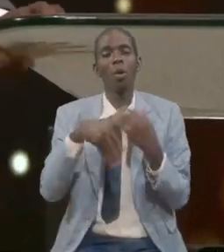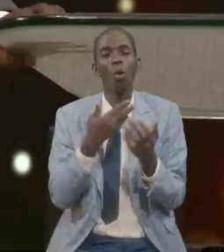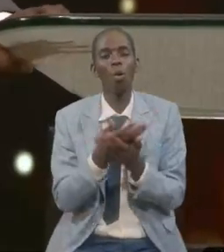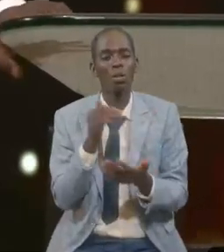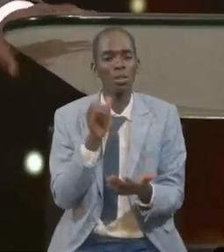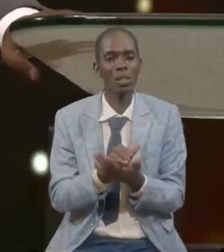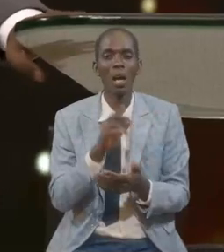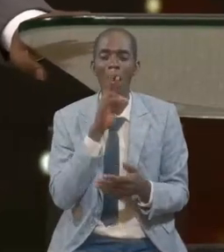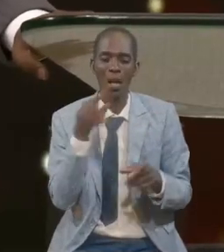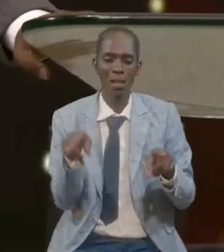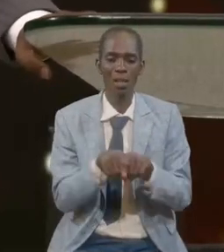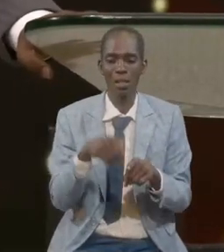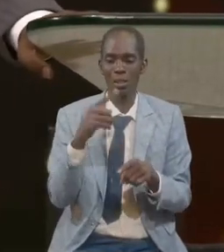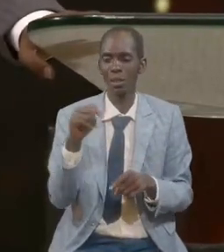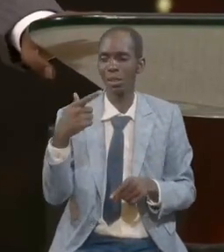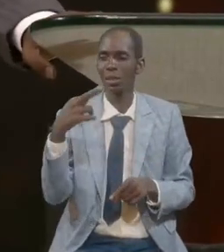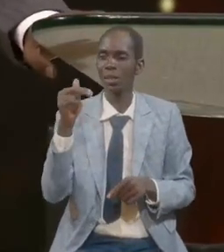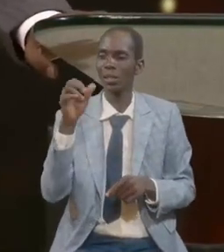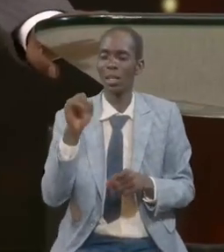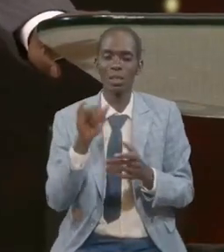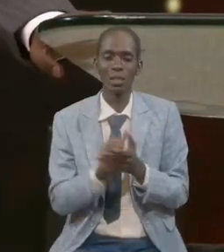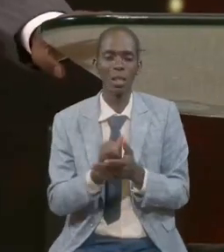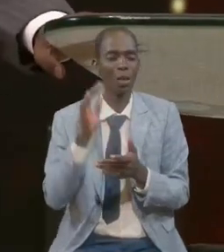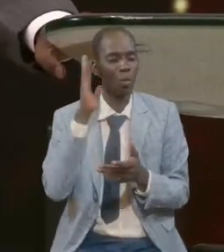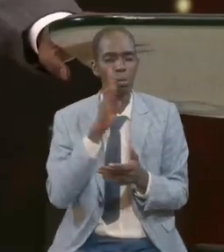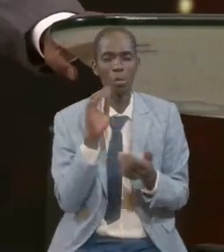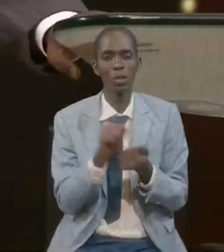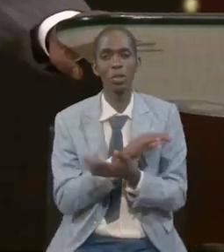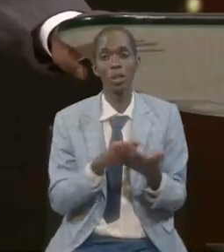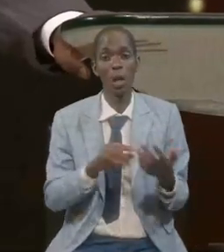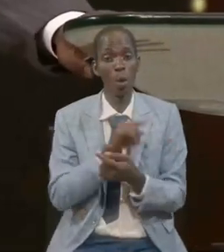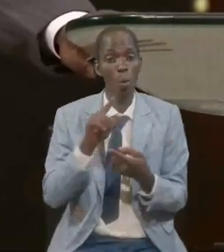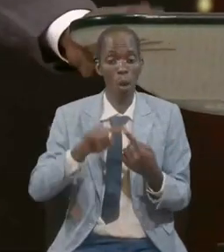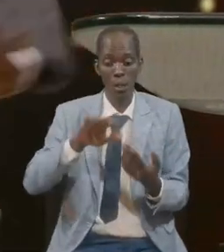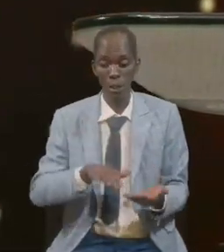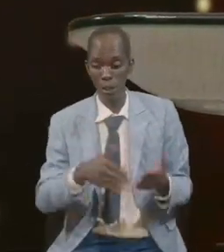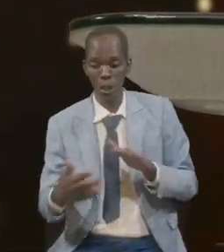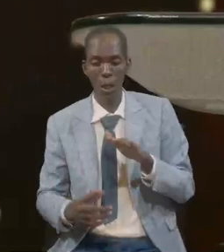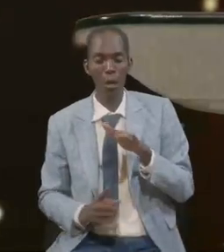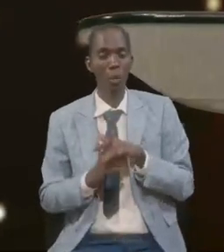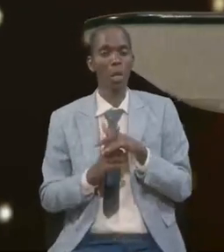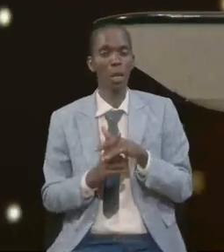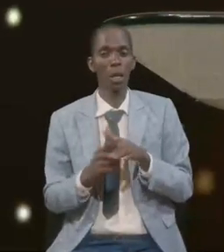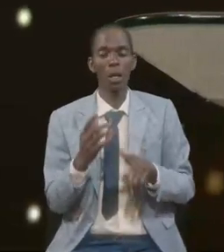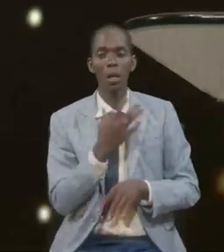de l'herbe qui se fane. Et dès que la mort vient, surgit, dès